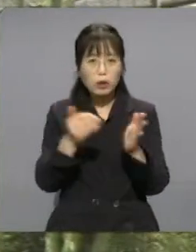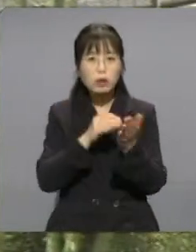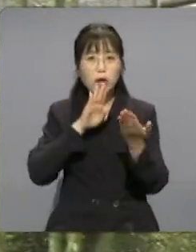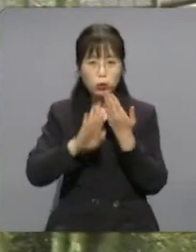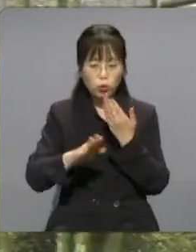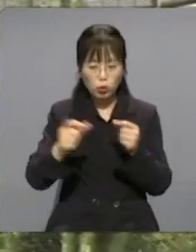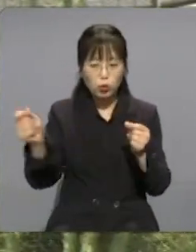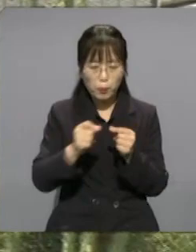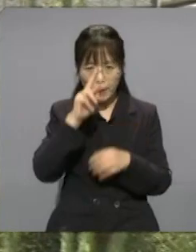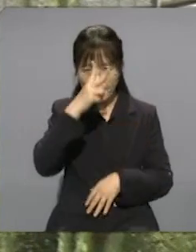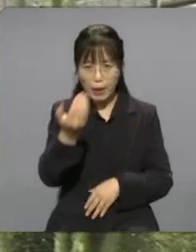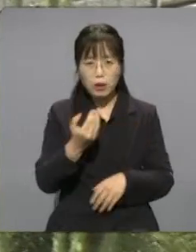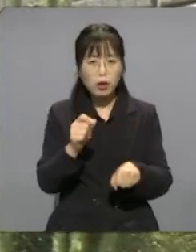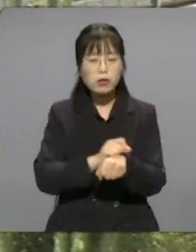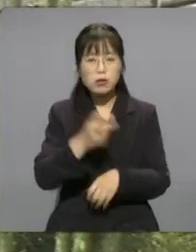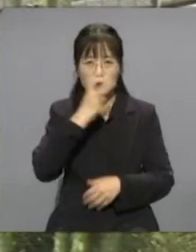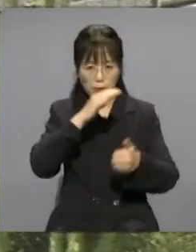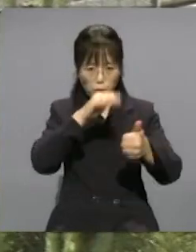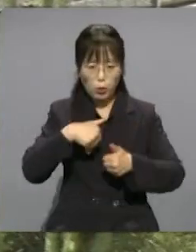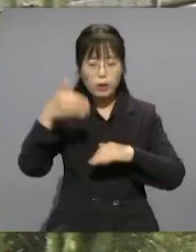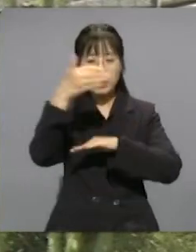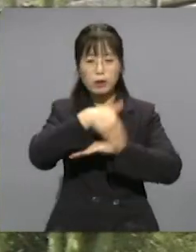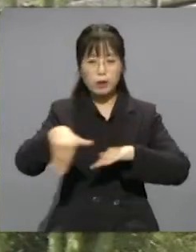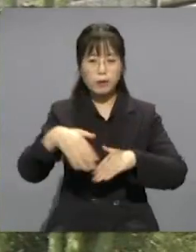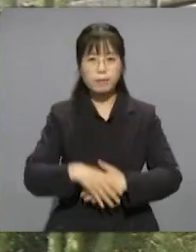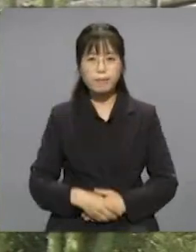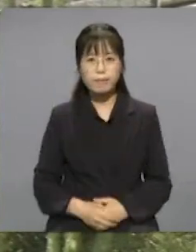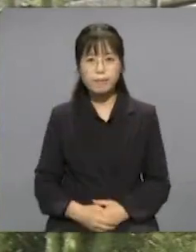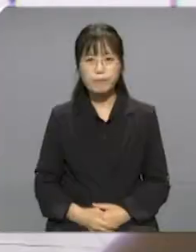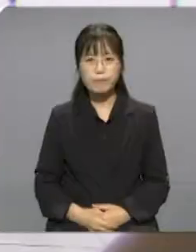뒤 조만간 박 전 특검을 소환할 방침입니다.